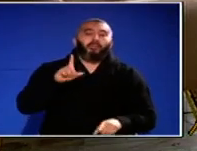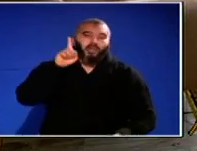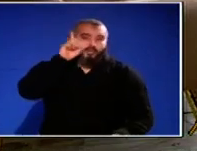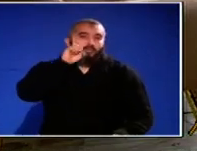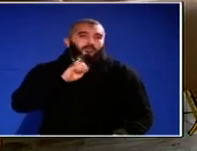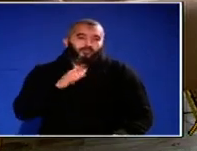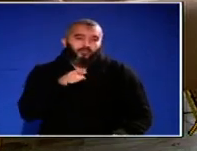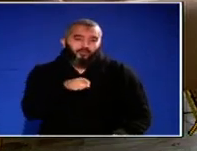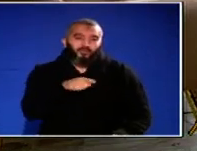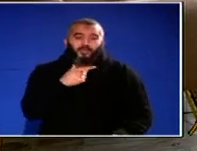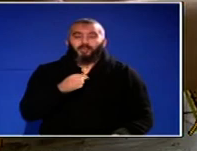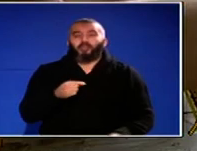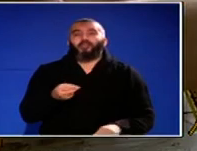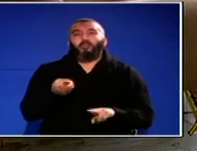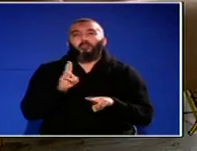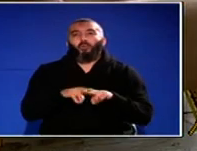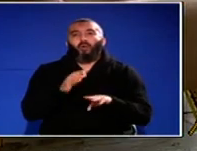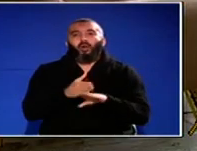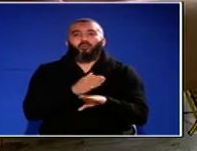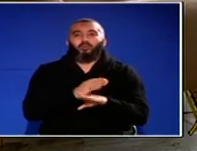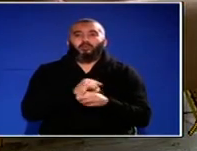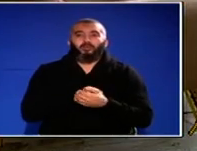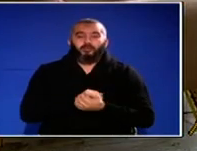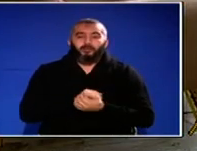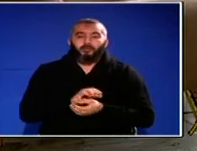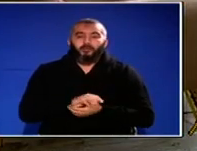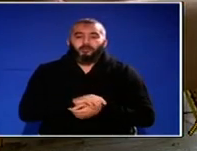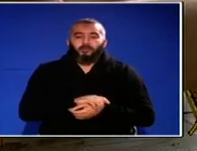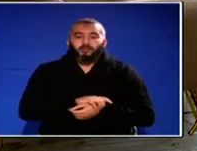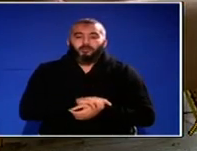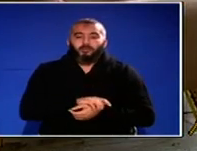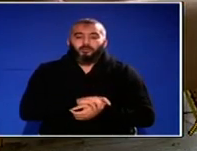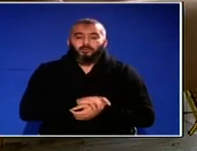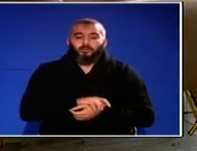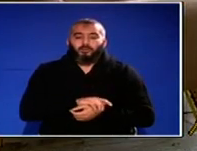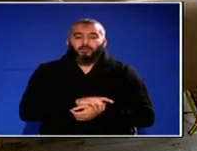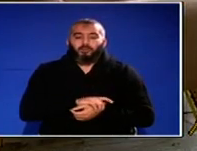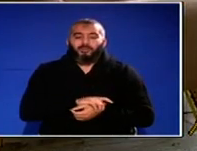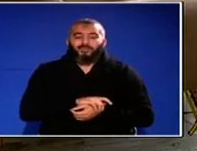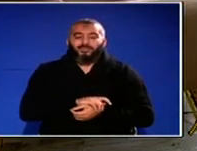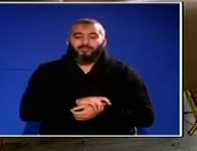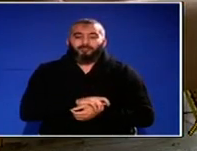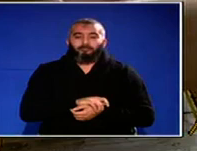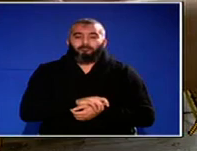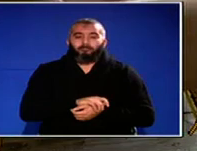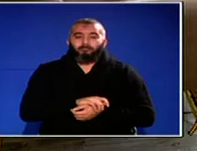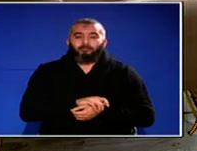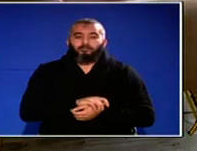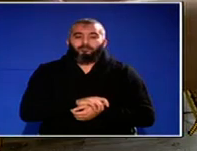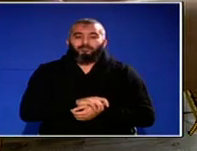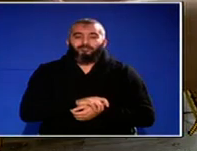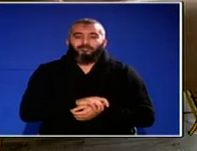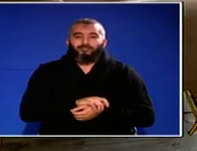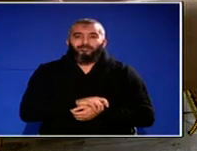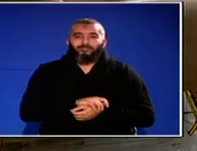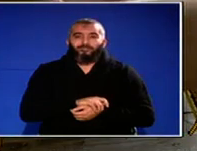ايوه الان عندهم دراري ولا ما عندهم دراري ولا اللي ما تخلى عندهم الحاج قادر عندهم